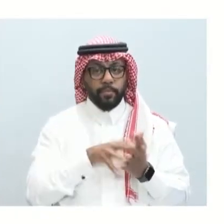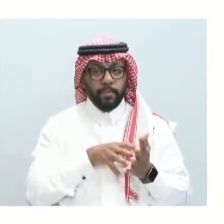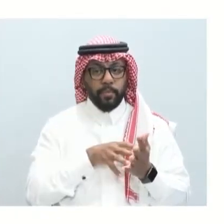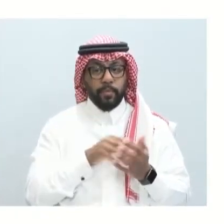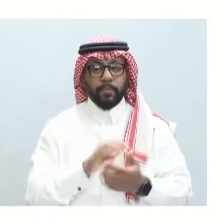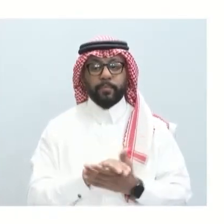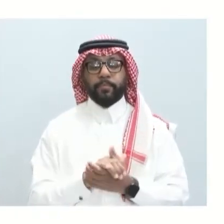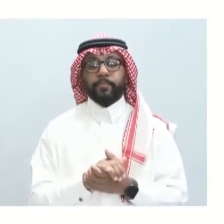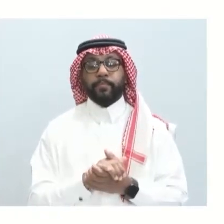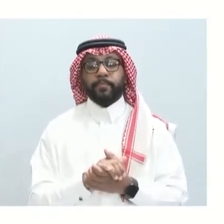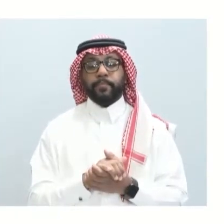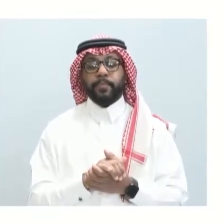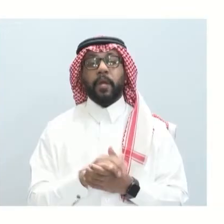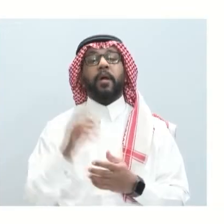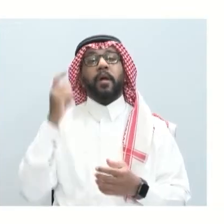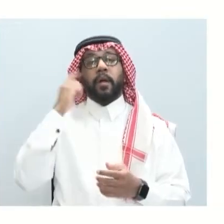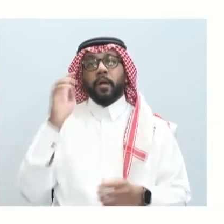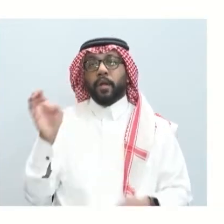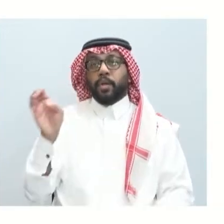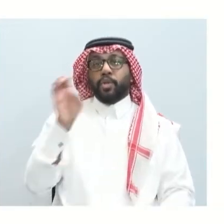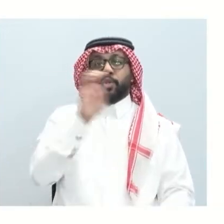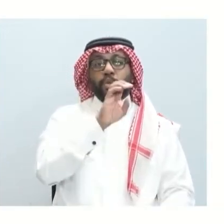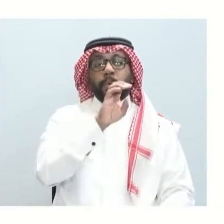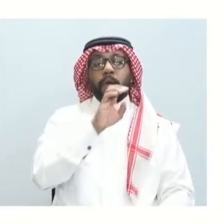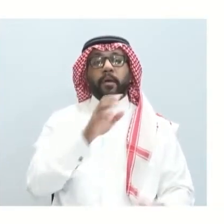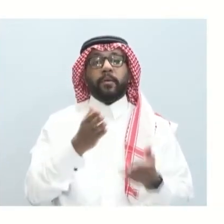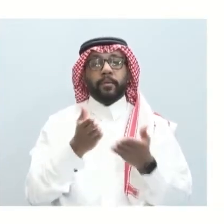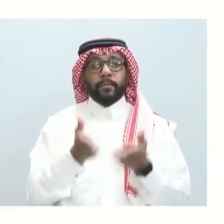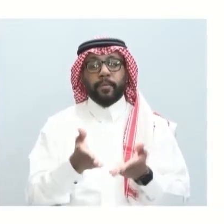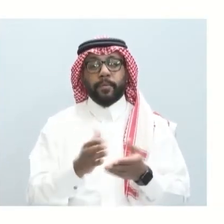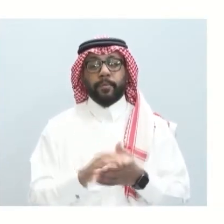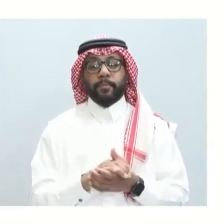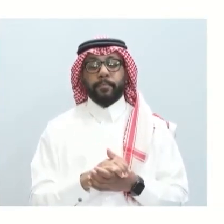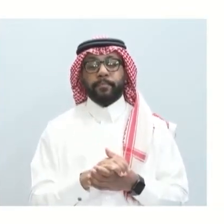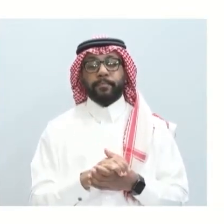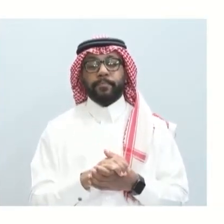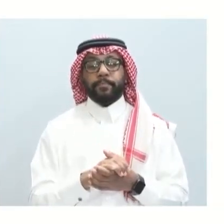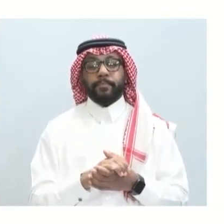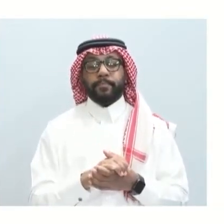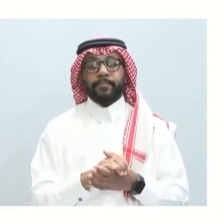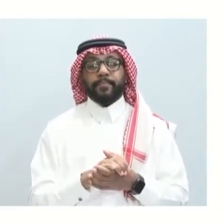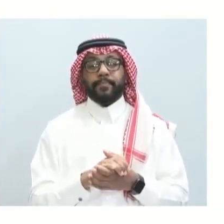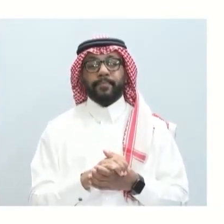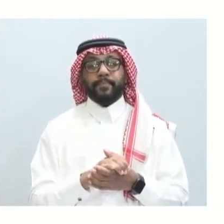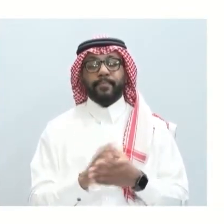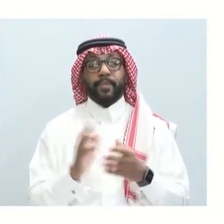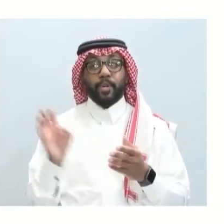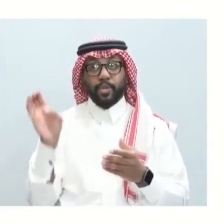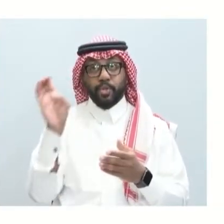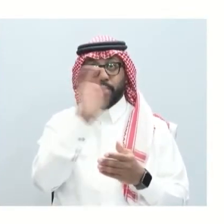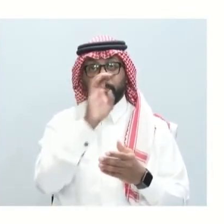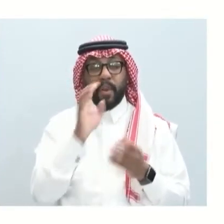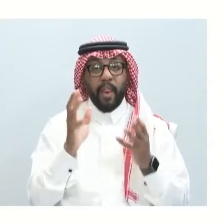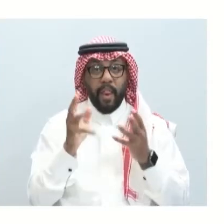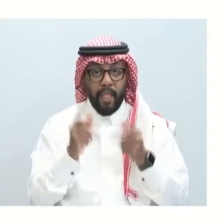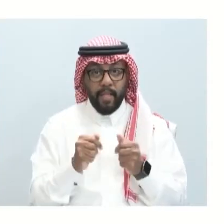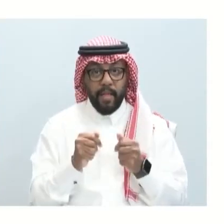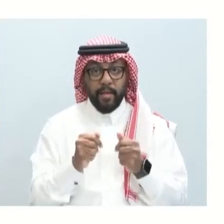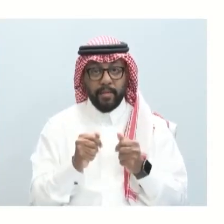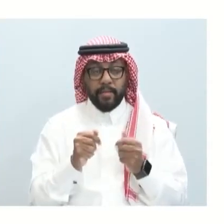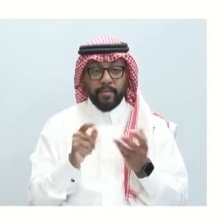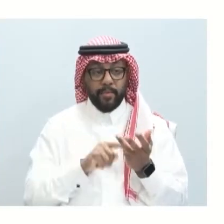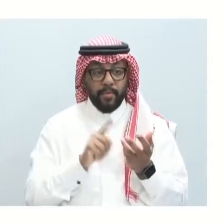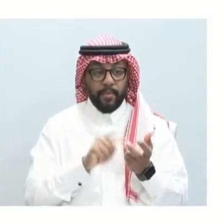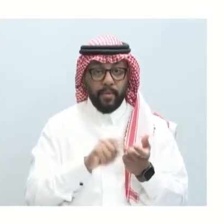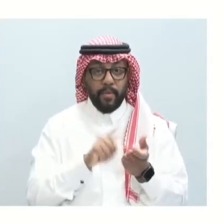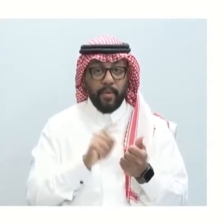بعين سوف نكتب جمله عدديه بارك الله فيكم اكتب جمله عدديه اذا ننتقل لخطوه الحل ان اكتب جمله عدديه